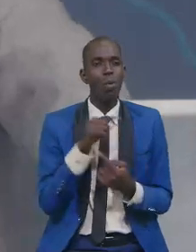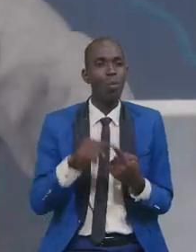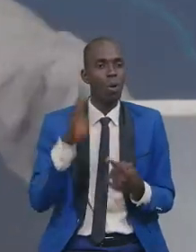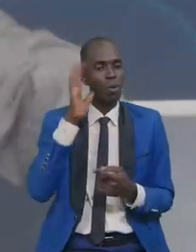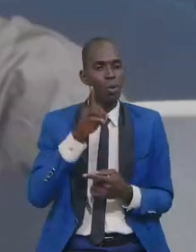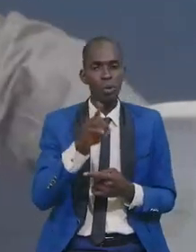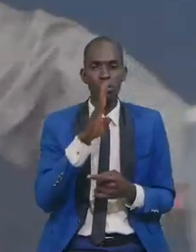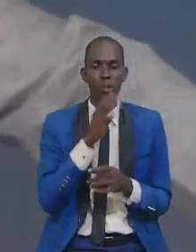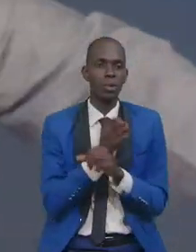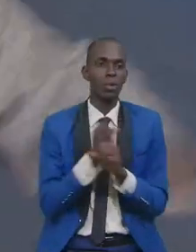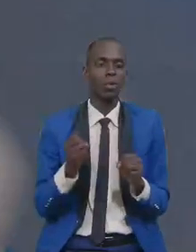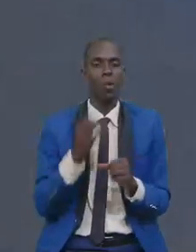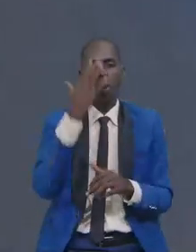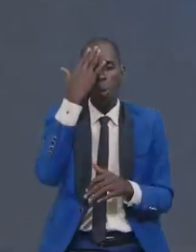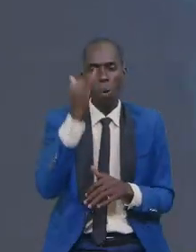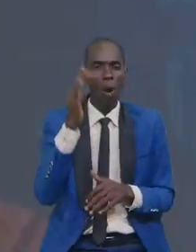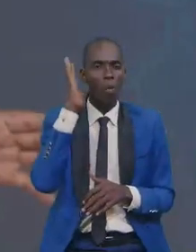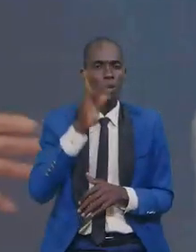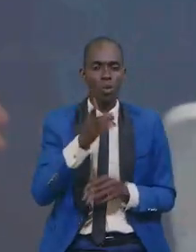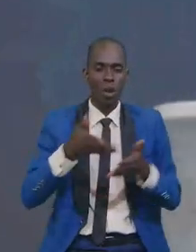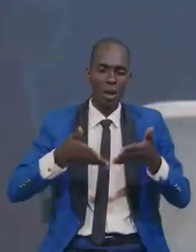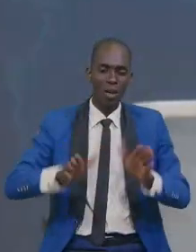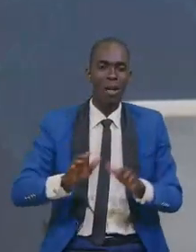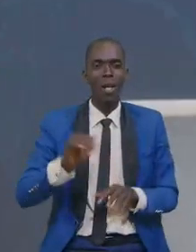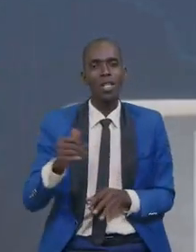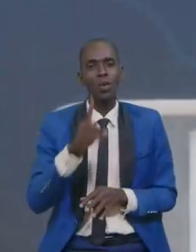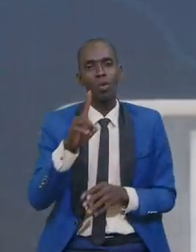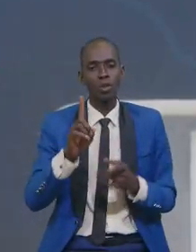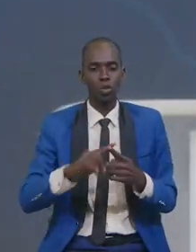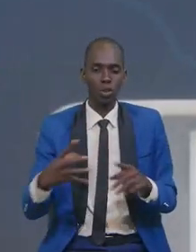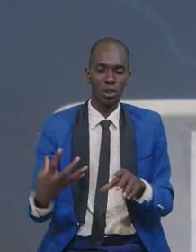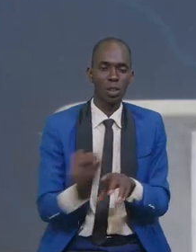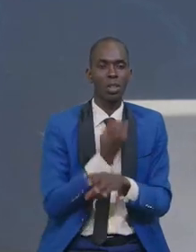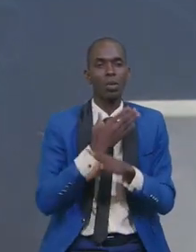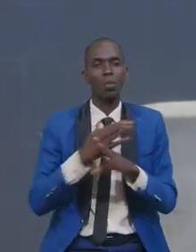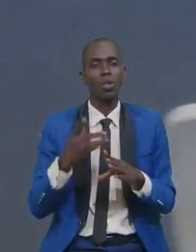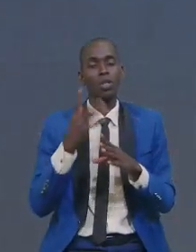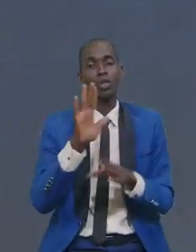Quand est-ce que tu veux être sauvé? Pourquoi tu vas permettre à quelqu'un